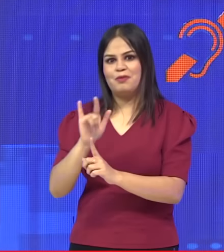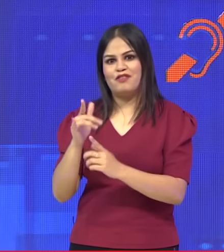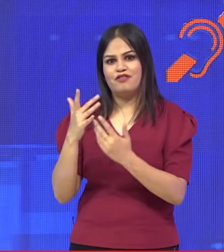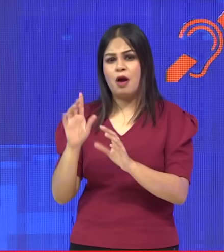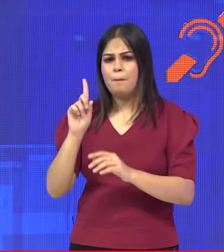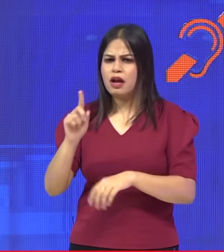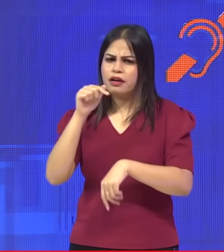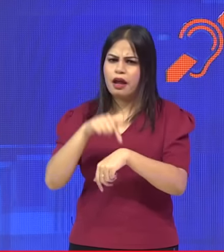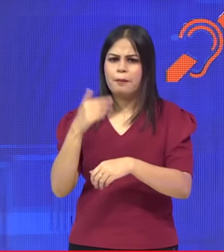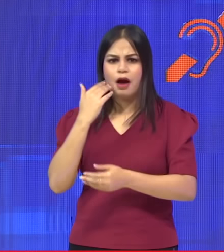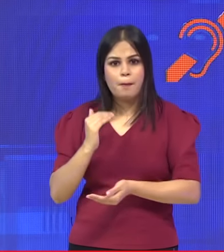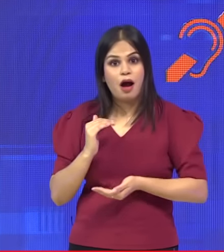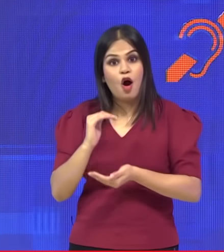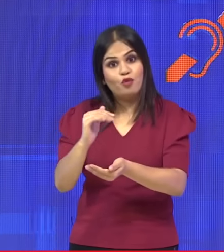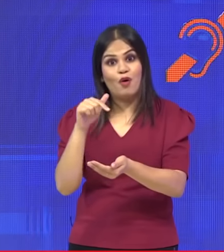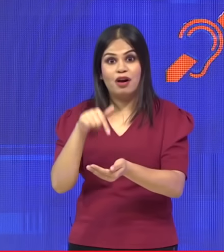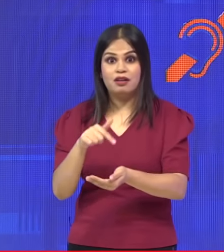है अवार्ड की